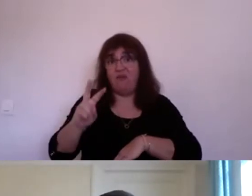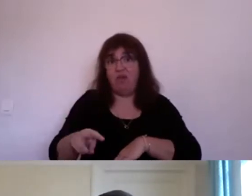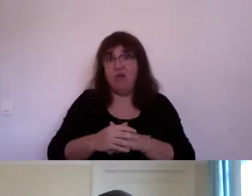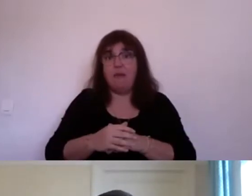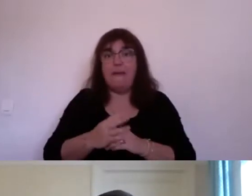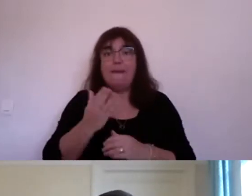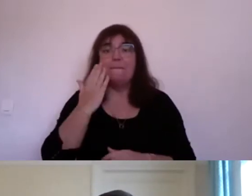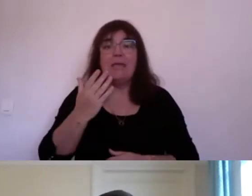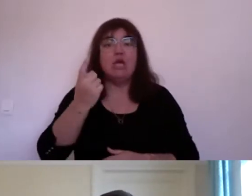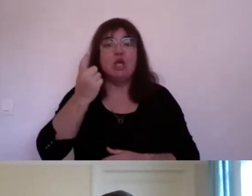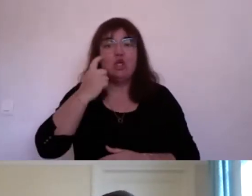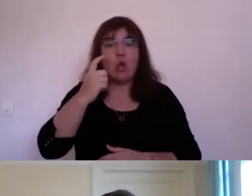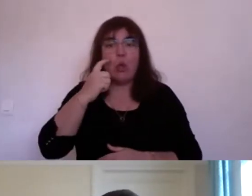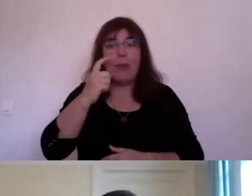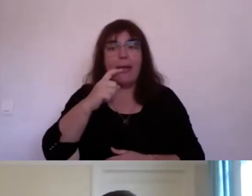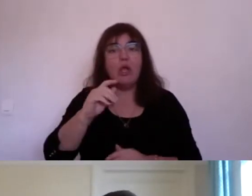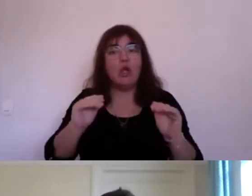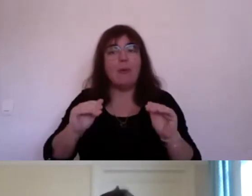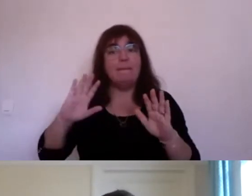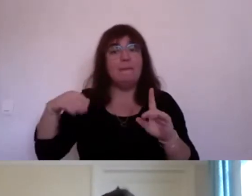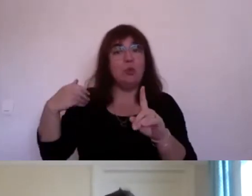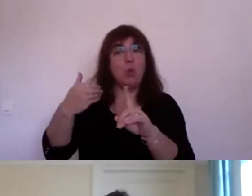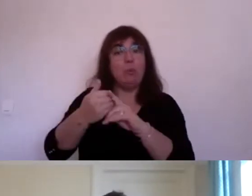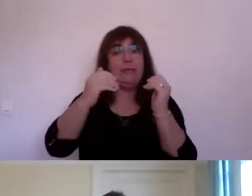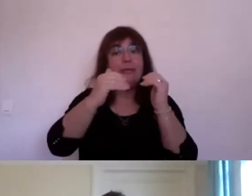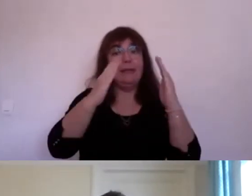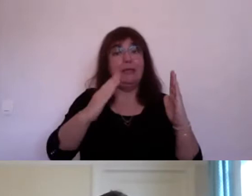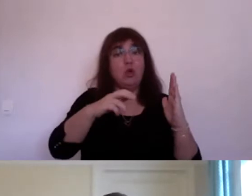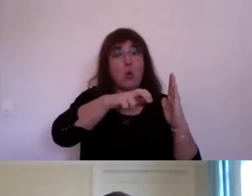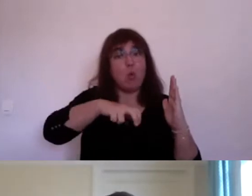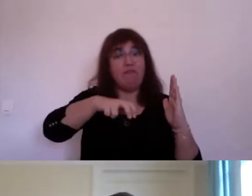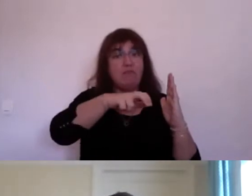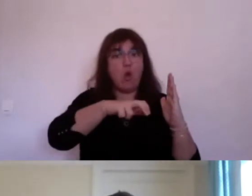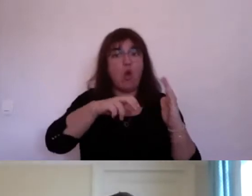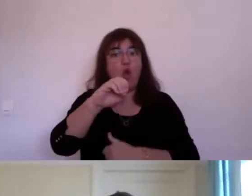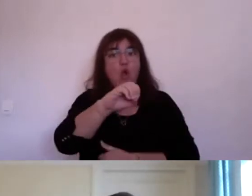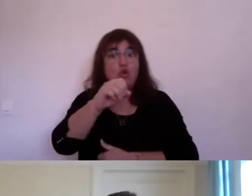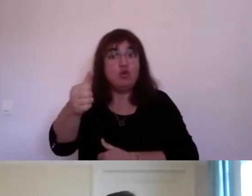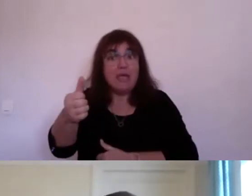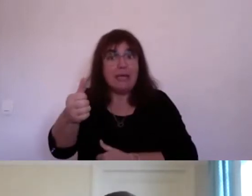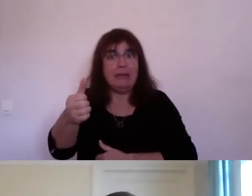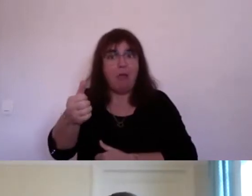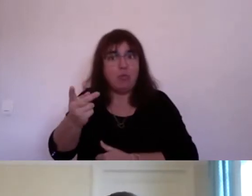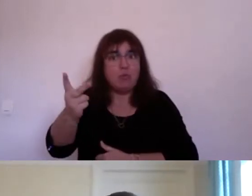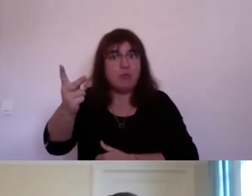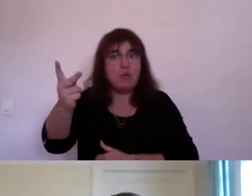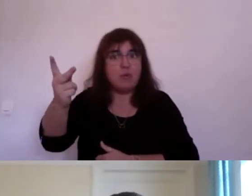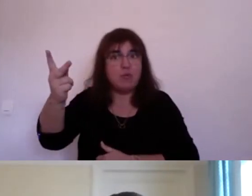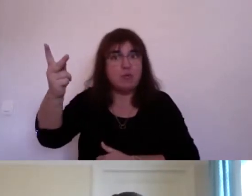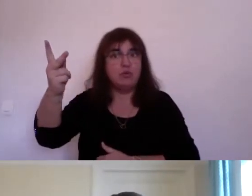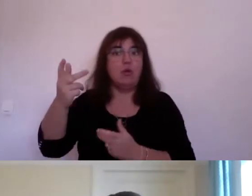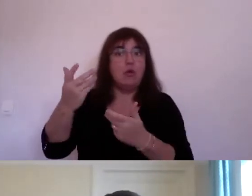ce que je remarque quand même, c'est que depuis le confinement, il y a eu une percée du numérique dans beaucoup d'établissements, voilà, lieux